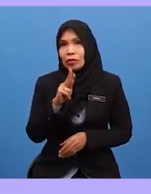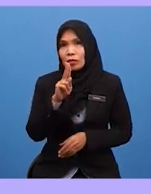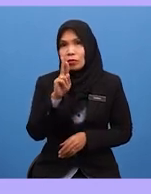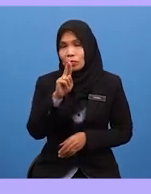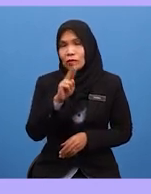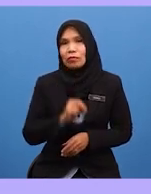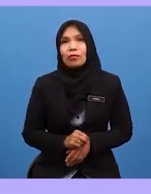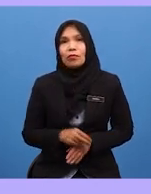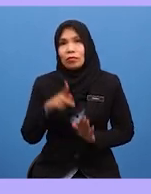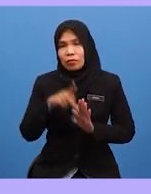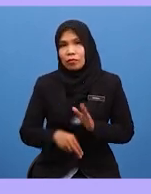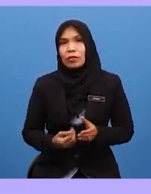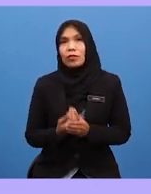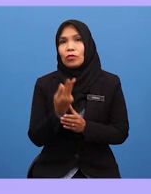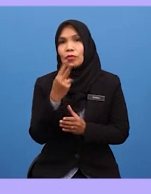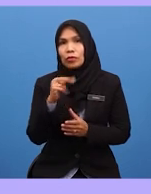Dan akhir sekali,